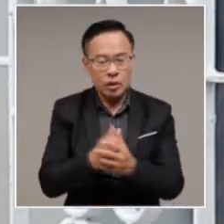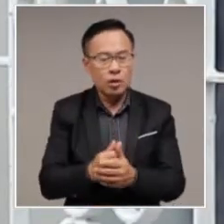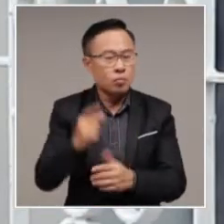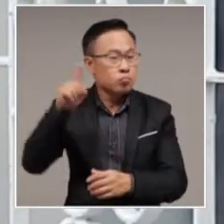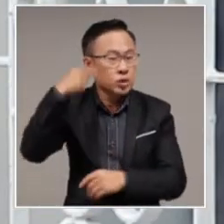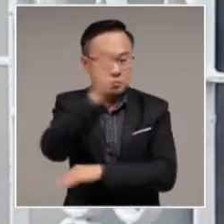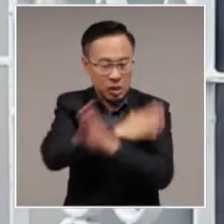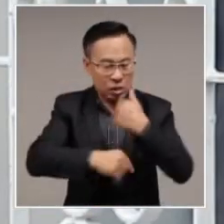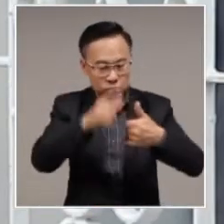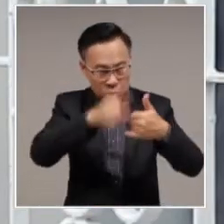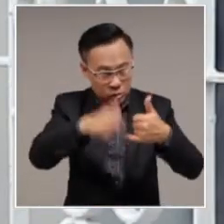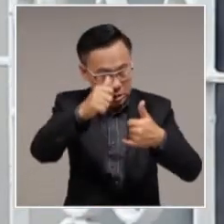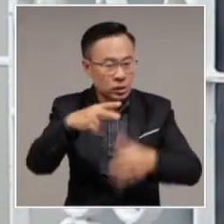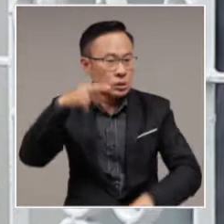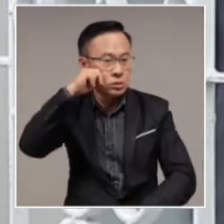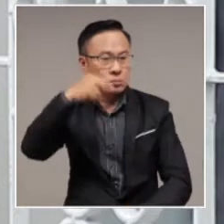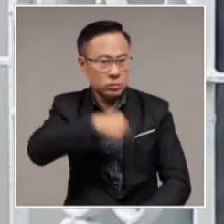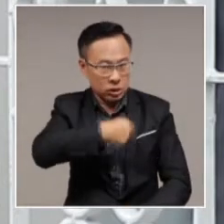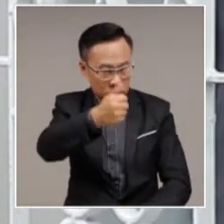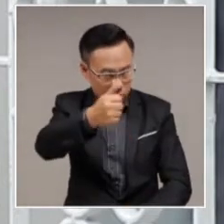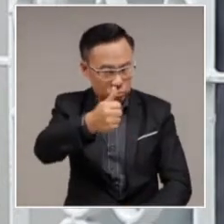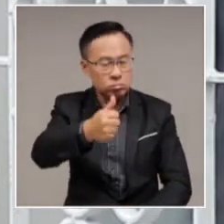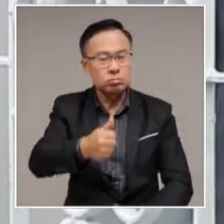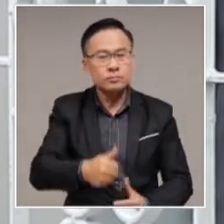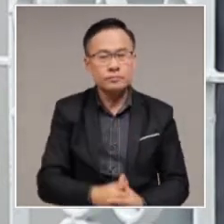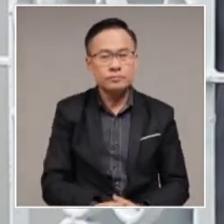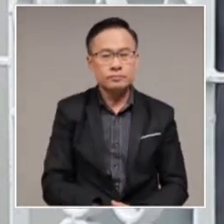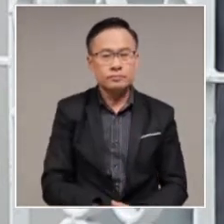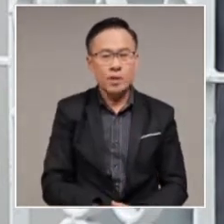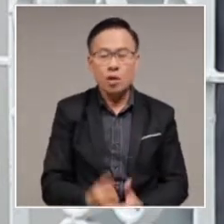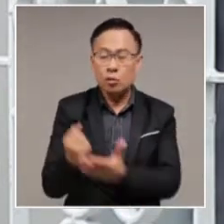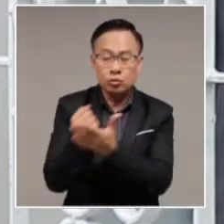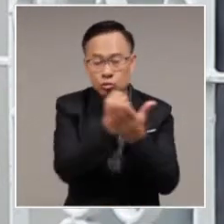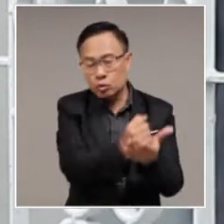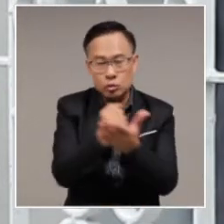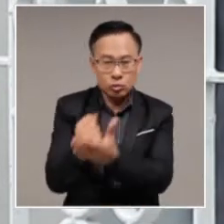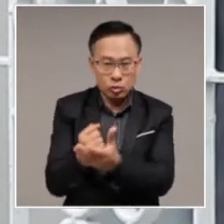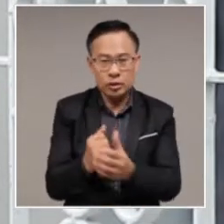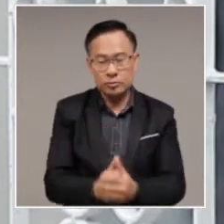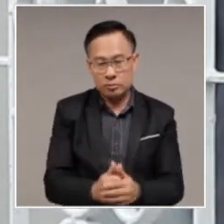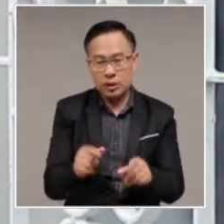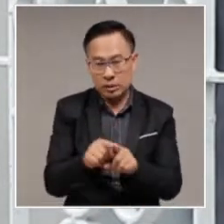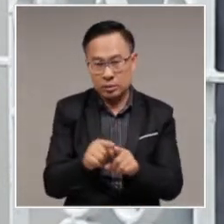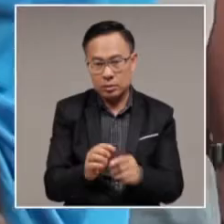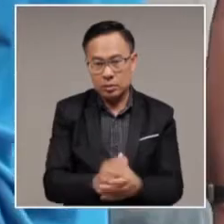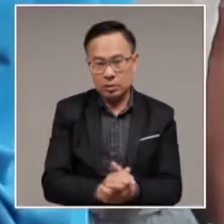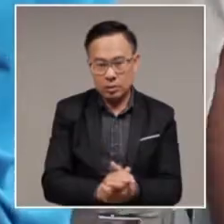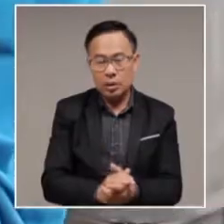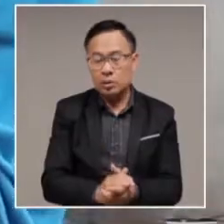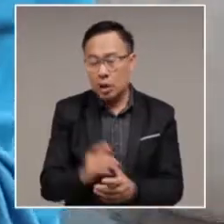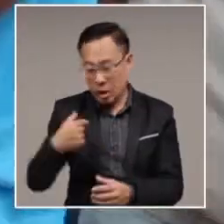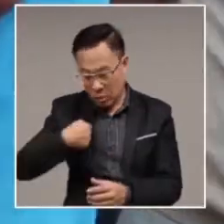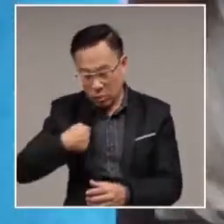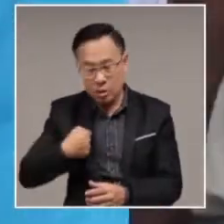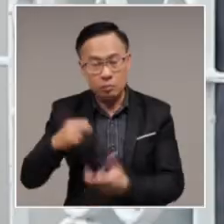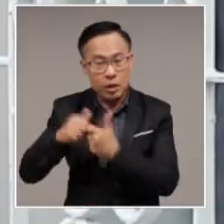แล้วก็คอยช่วยเหลือคล้ายๆกับสามารถขอความช่วยเห